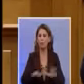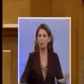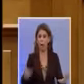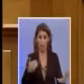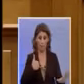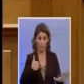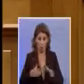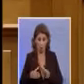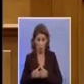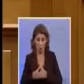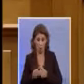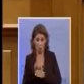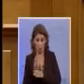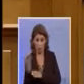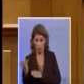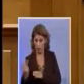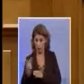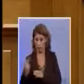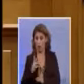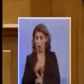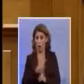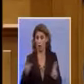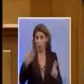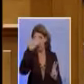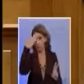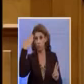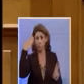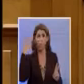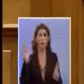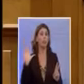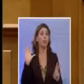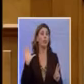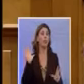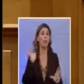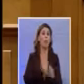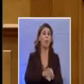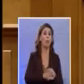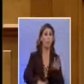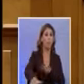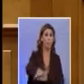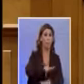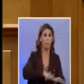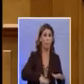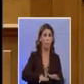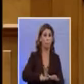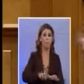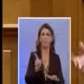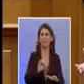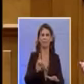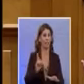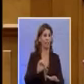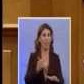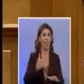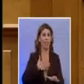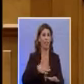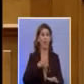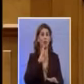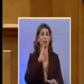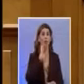φυσικά. Αλλά να πείσει ότι, έλα μωρέ, όλοι το ίδιο είμαστε. Όλοι λερωμένοι σε αυτόν τον τόπο.